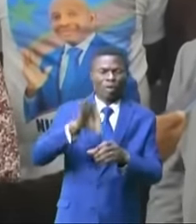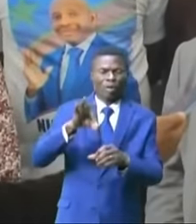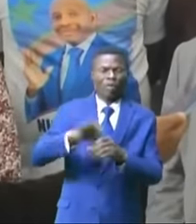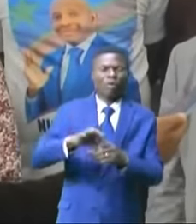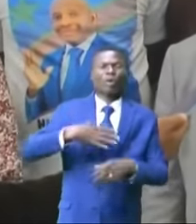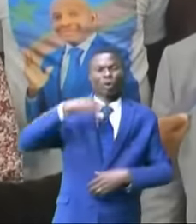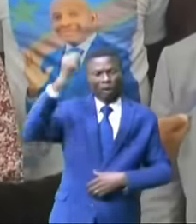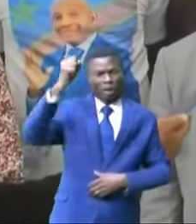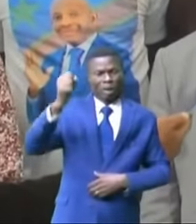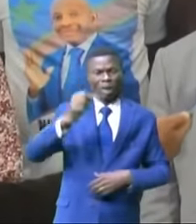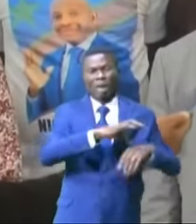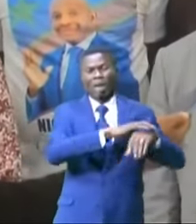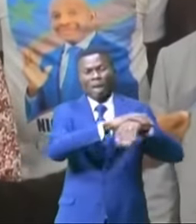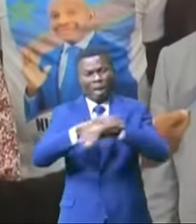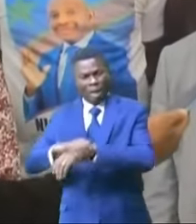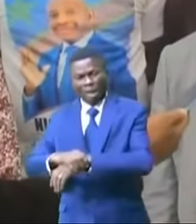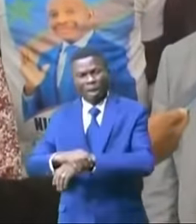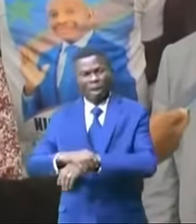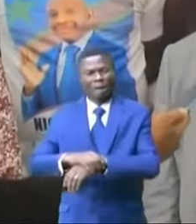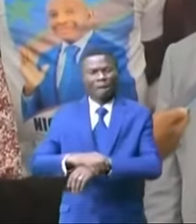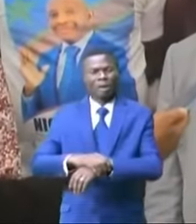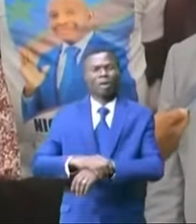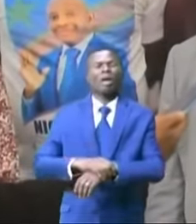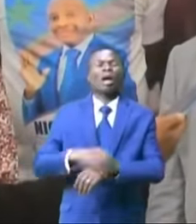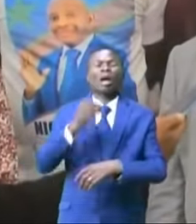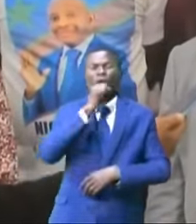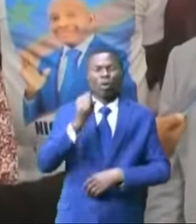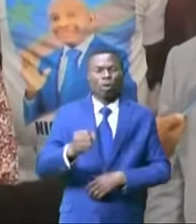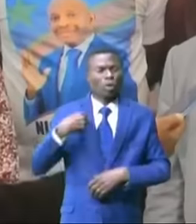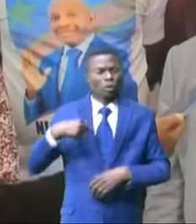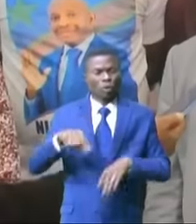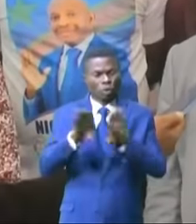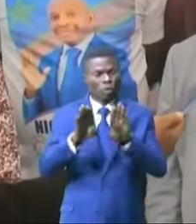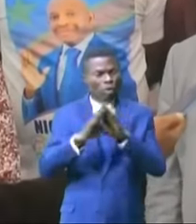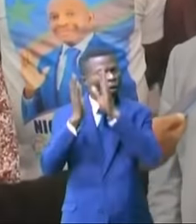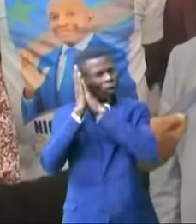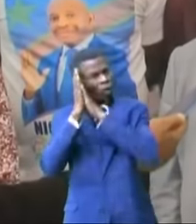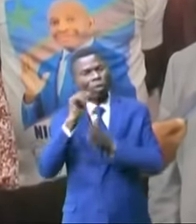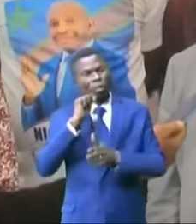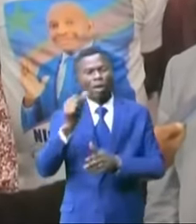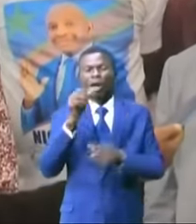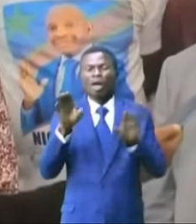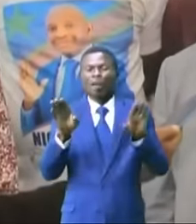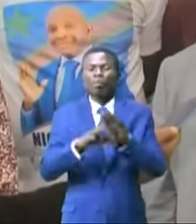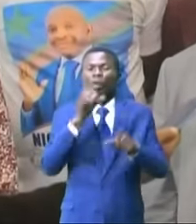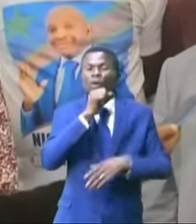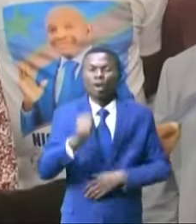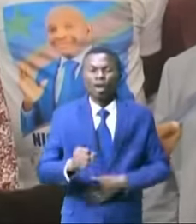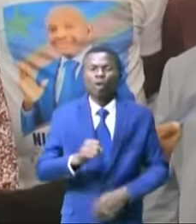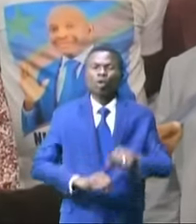que nous avons eu un peu de biso, biso pele l'autre, tu as la tête, tu as eu un peu de biso, ba accompagner.